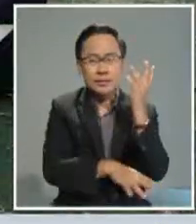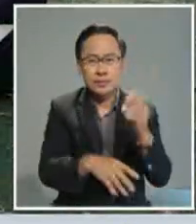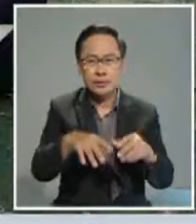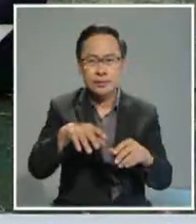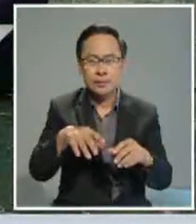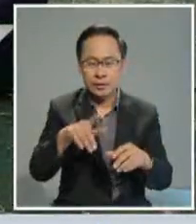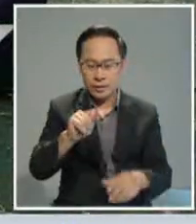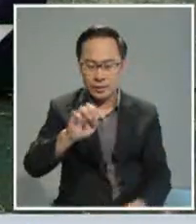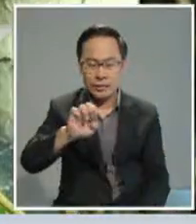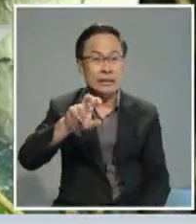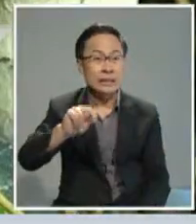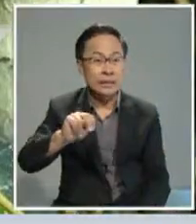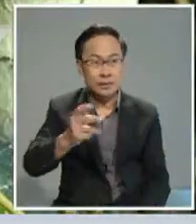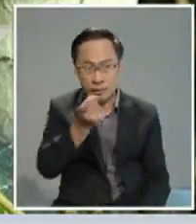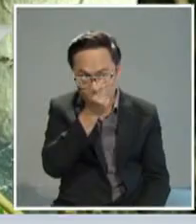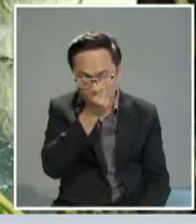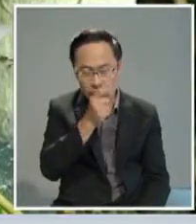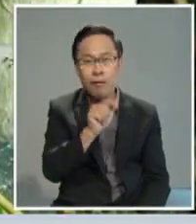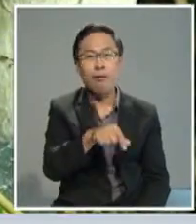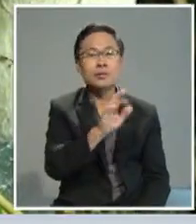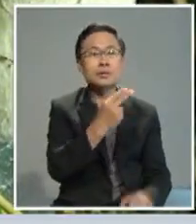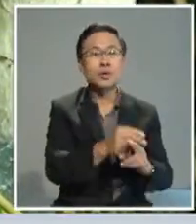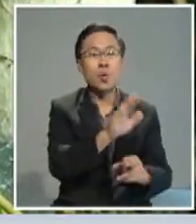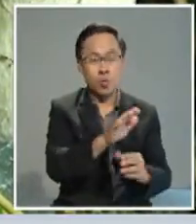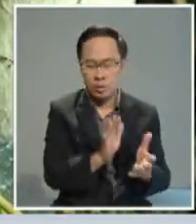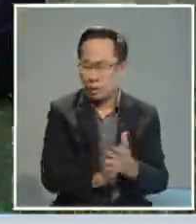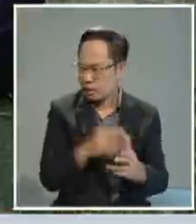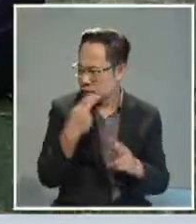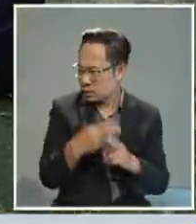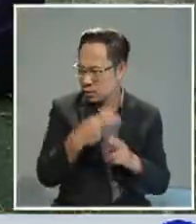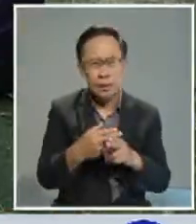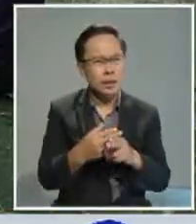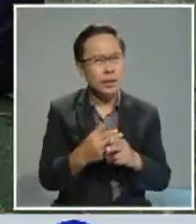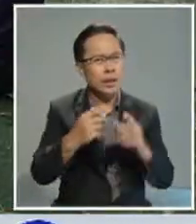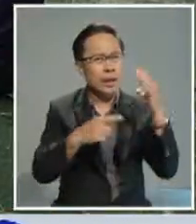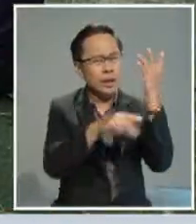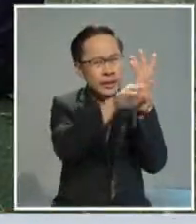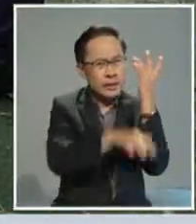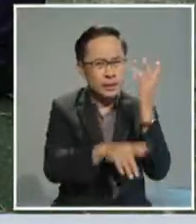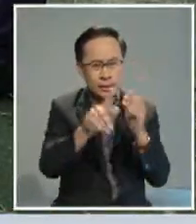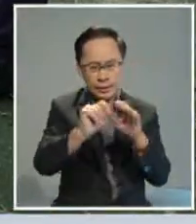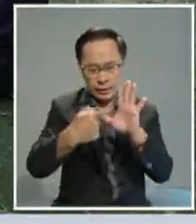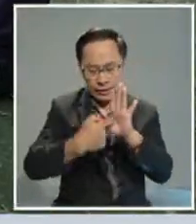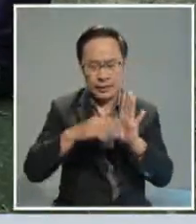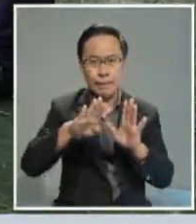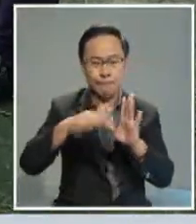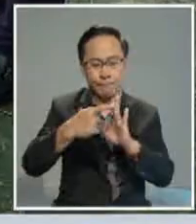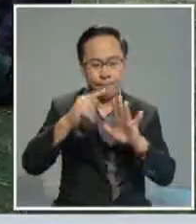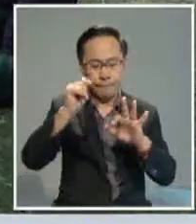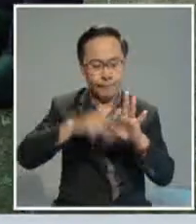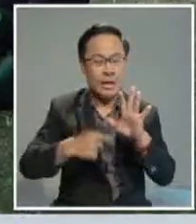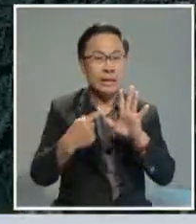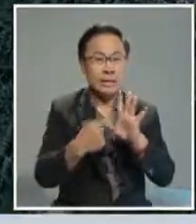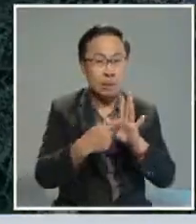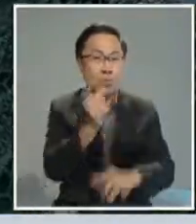เห็ดตับเต่าขาวฉะนั้น ตับเต่าขาว มีสามชื่อเลย เจ๊หลอกผมละเห็ดตับเต่าที่ผมเคยได้ยินนะ มันสีอะไรนะ สีด